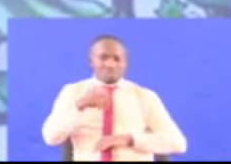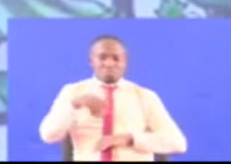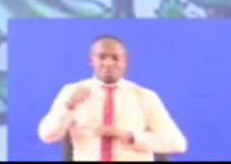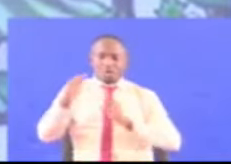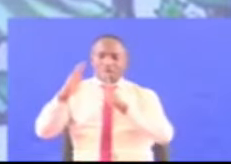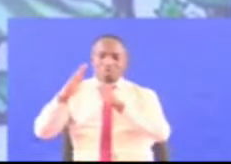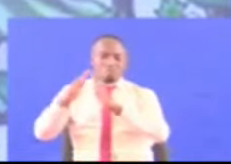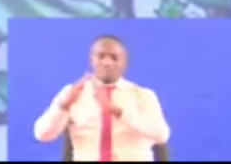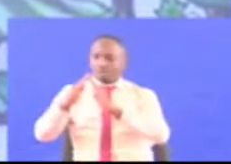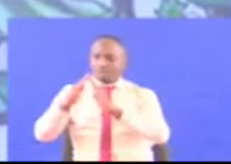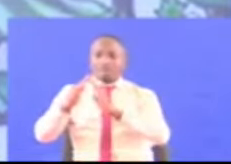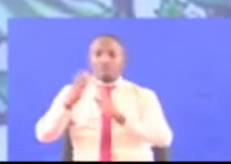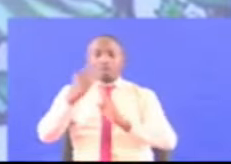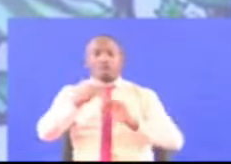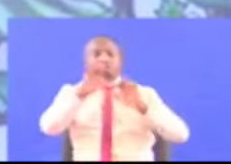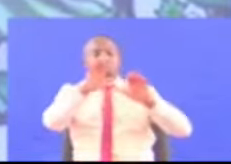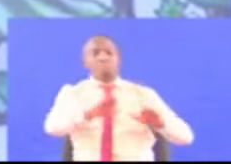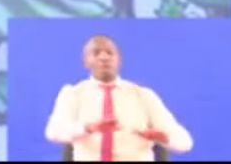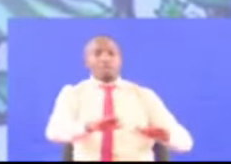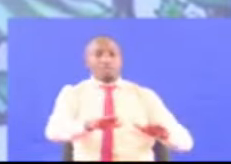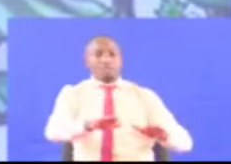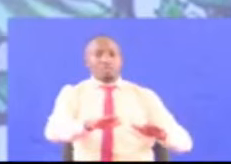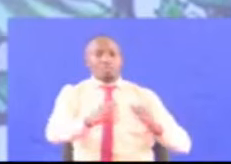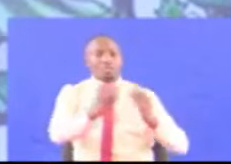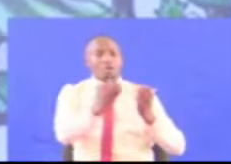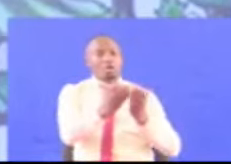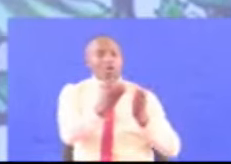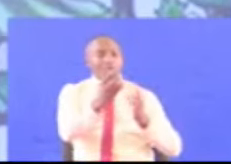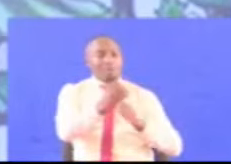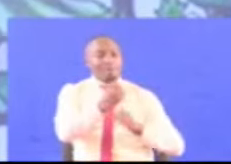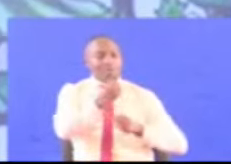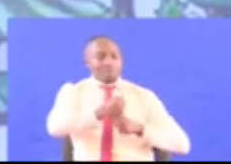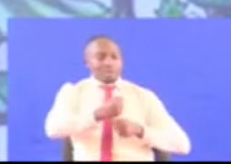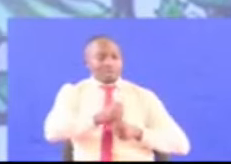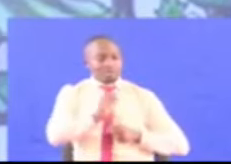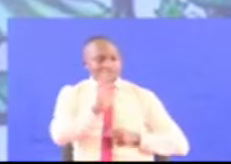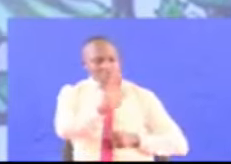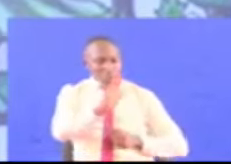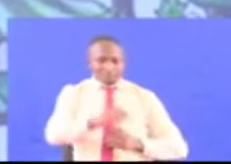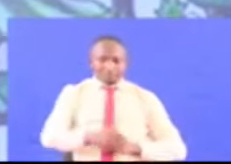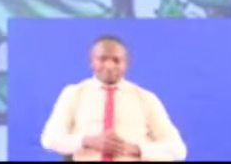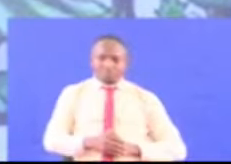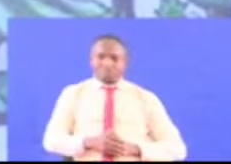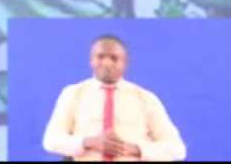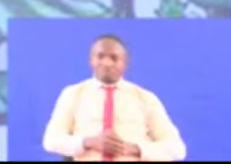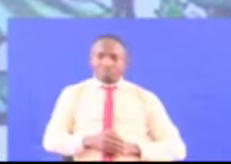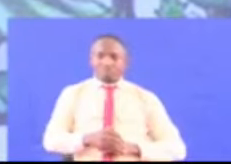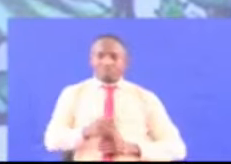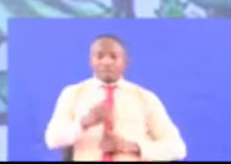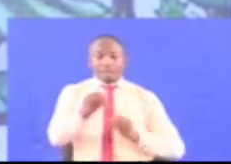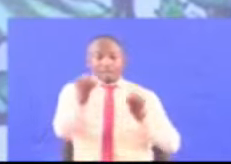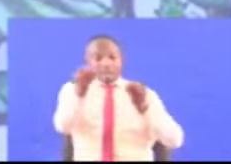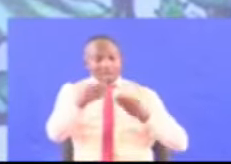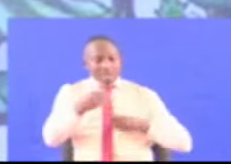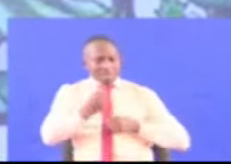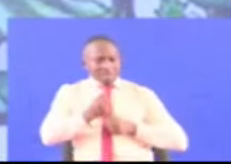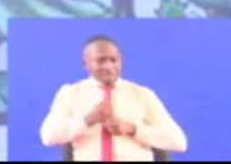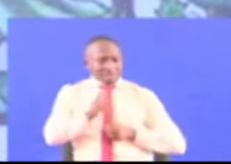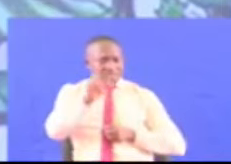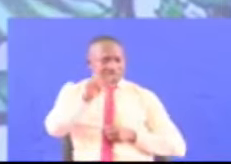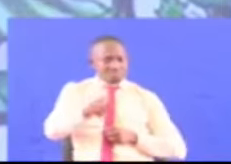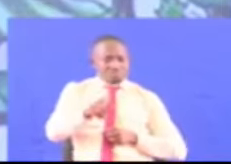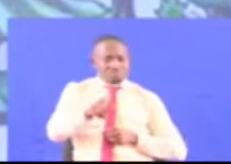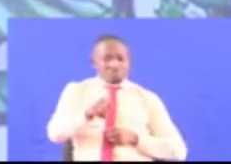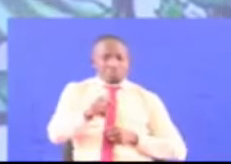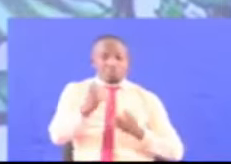nyumbani, ningependa nibaki lakini nipate kazi nikiwa mwaka wa pili. Akanipa kazi ambayo nikiisema mwingine anaweza kuwa anaiona ni